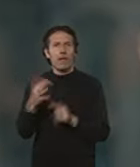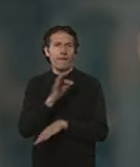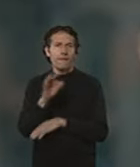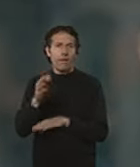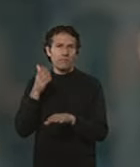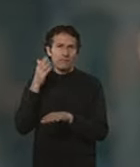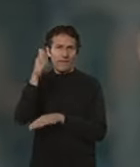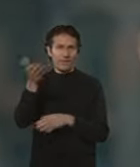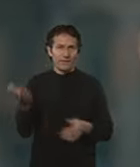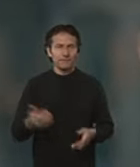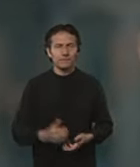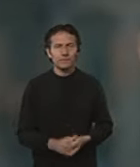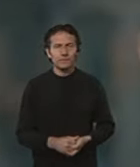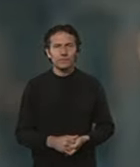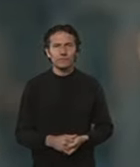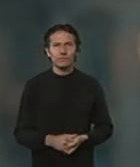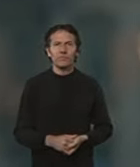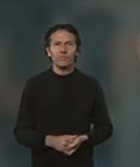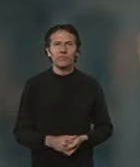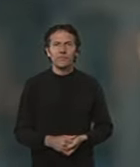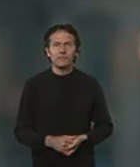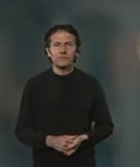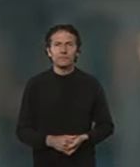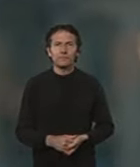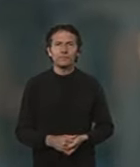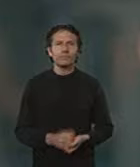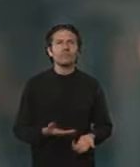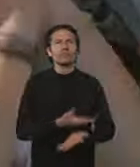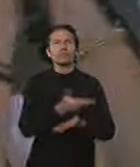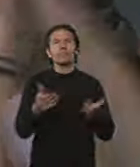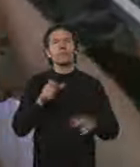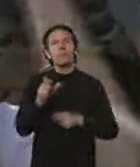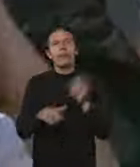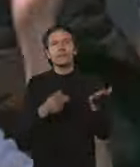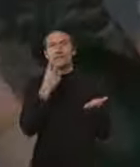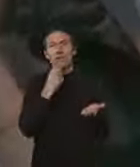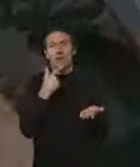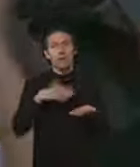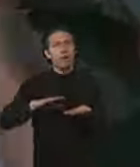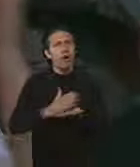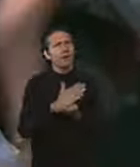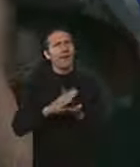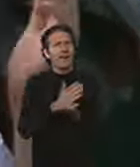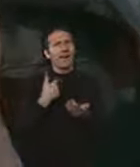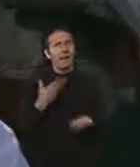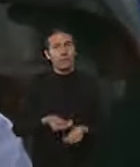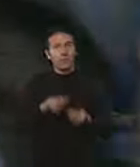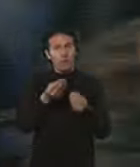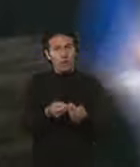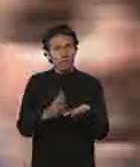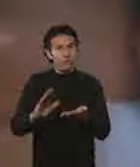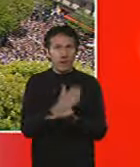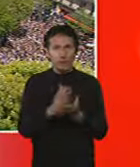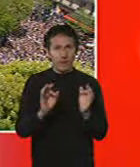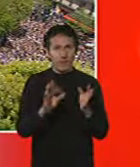français de l'avenir mes chers compatriotes ce projet que je vous présente n'est rien